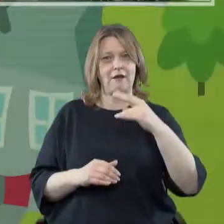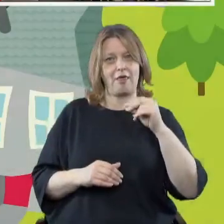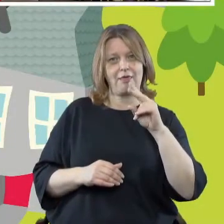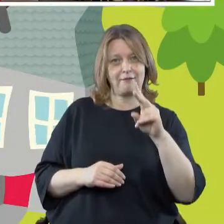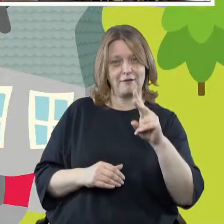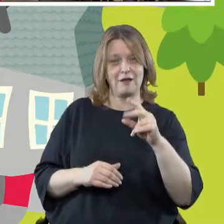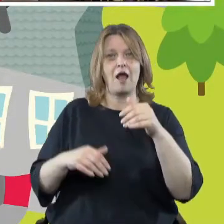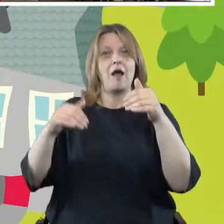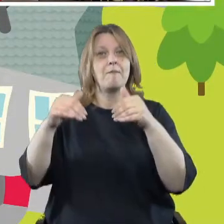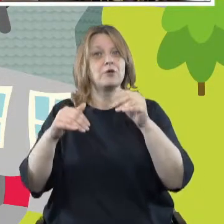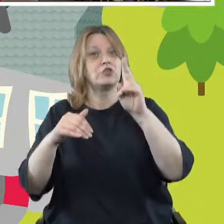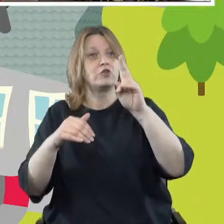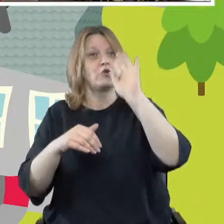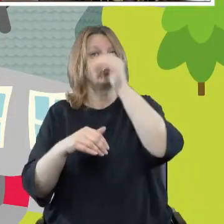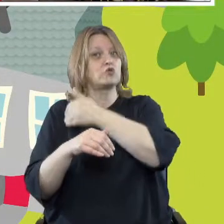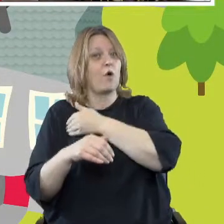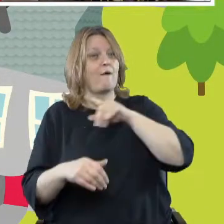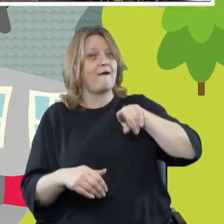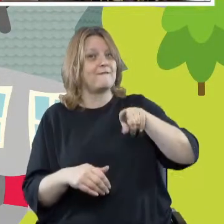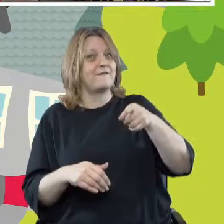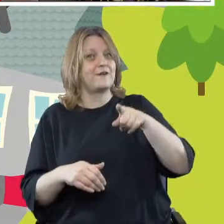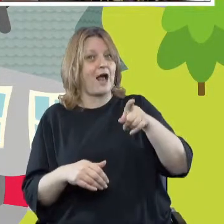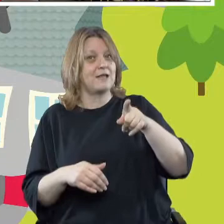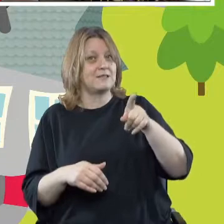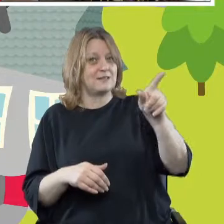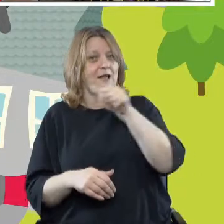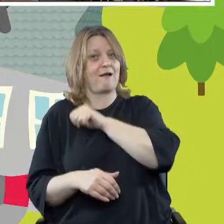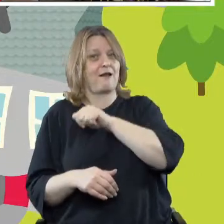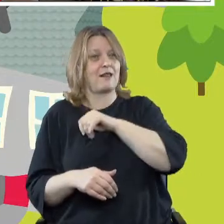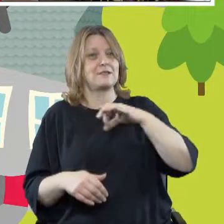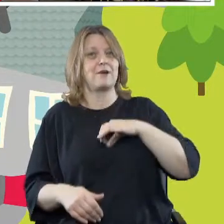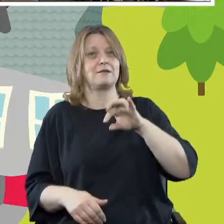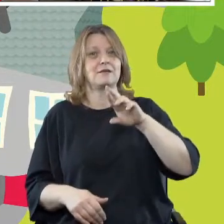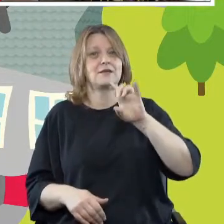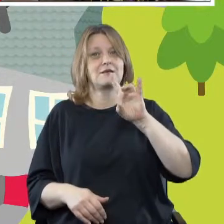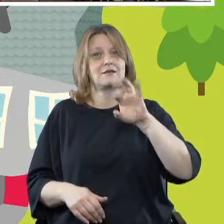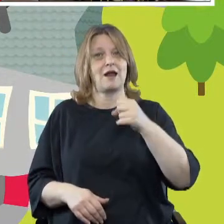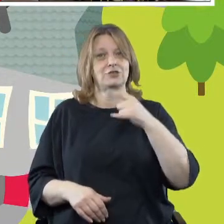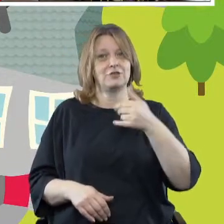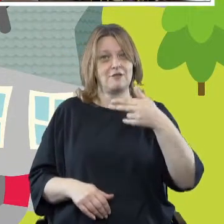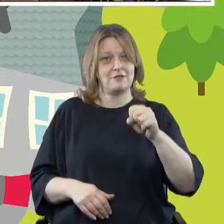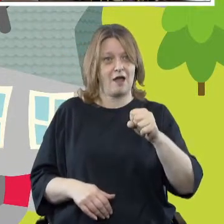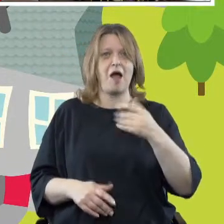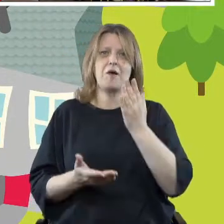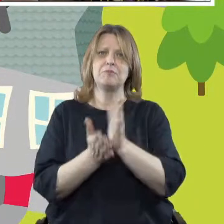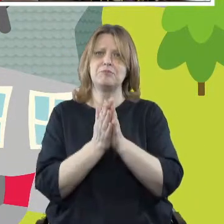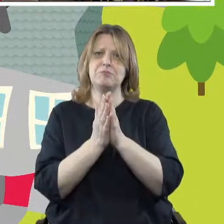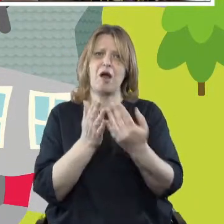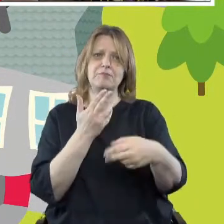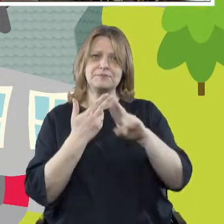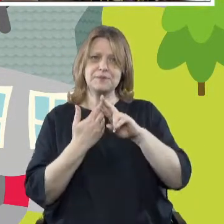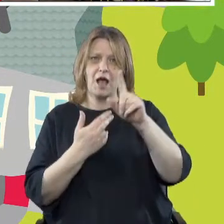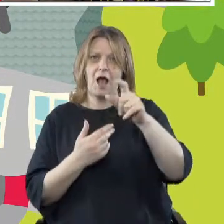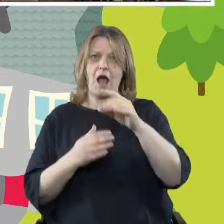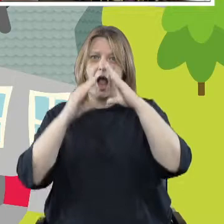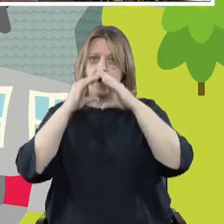ze szkoły z Francji, z klasy pani Grażyny mi odpowie, czy nasz krokodyl w tej chwili ma dobrze zapięte